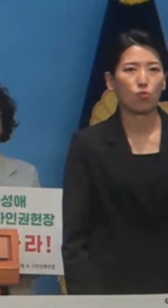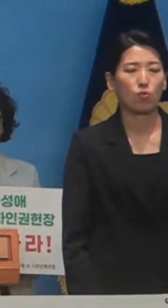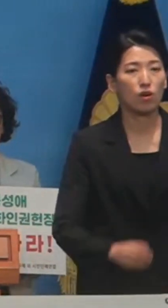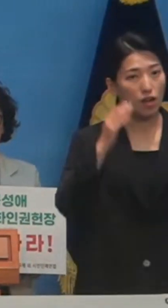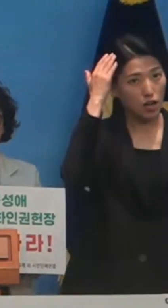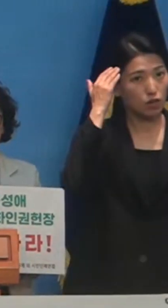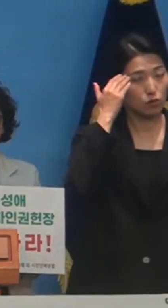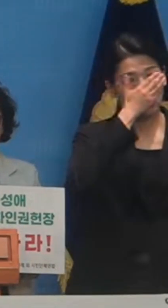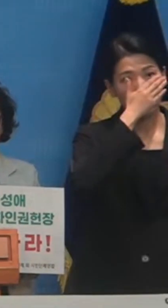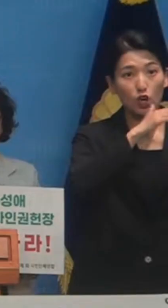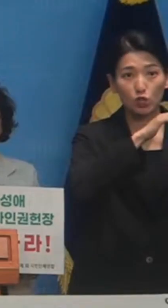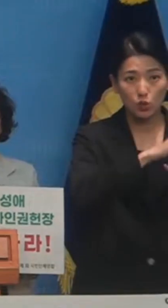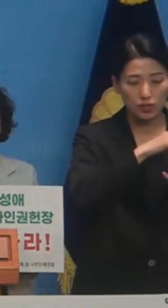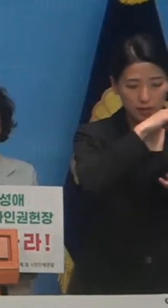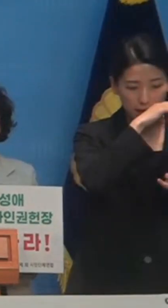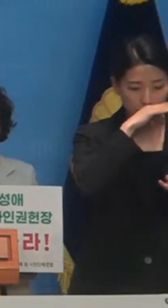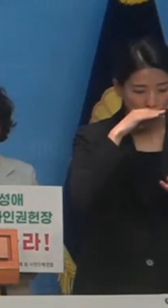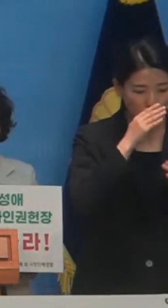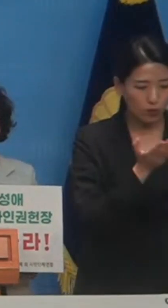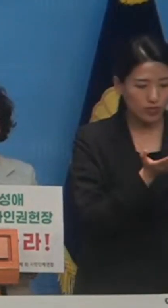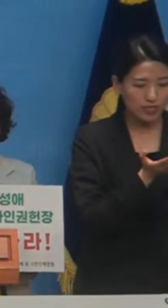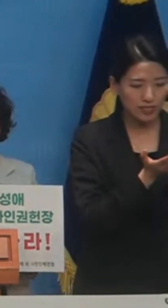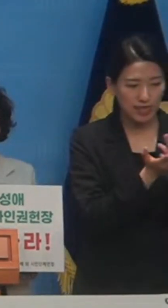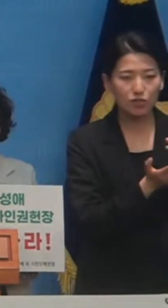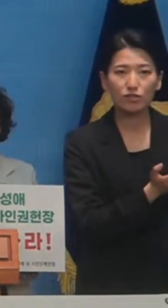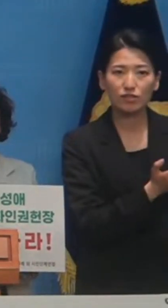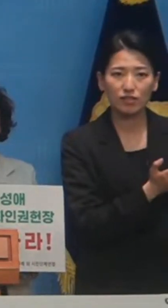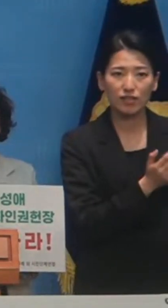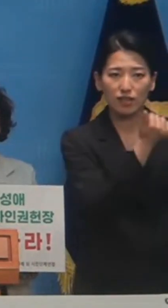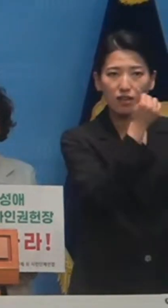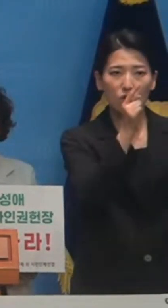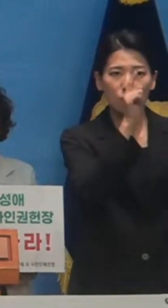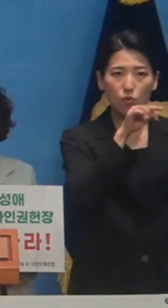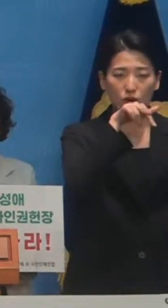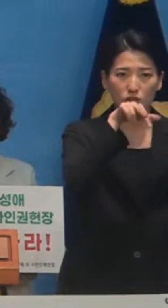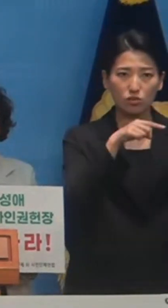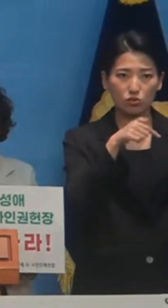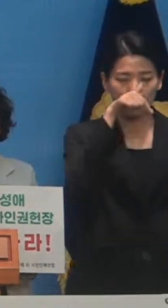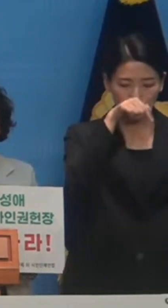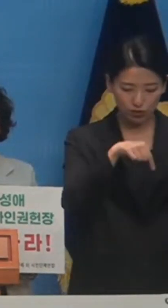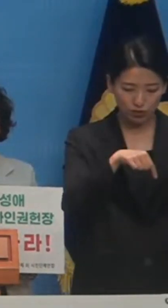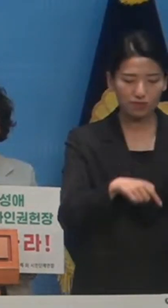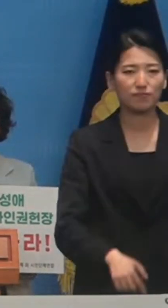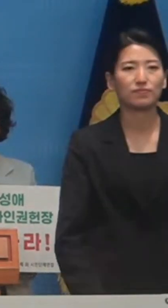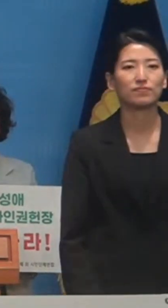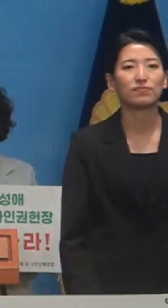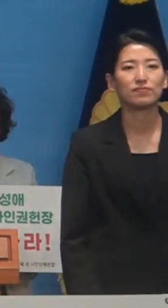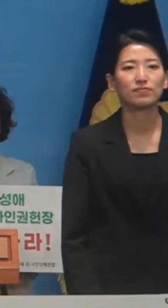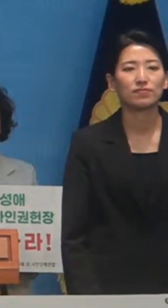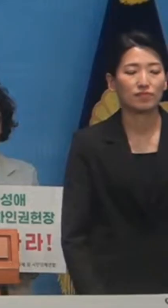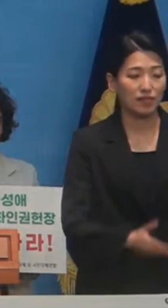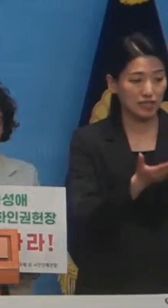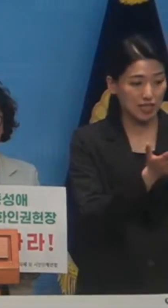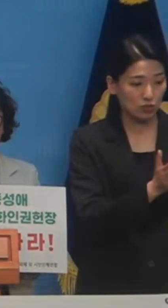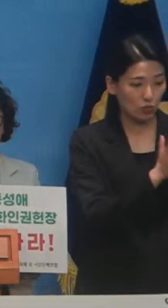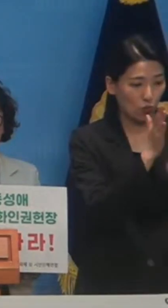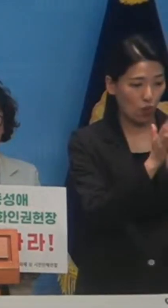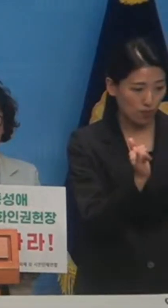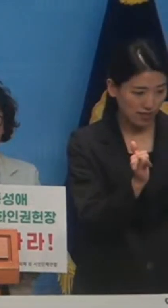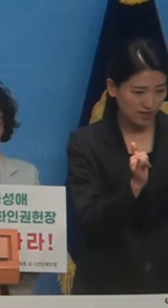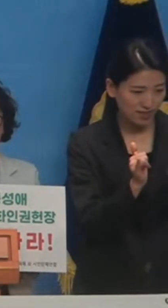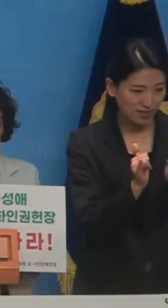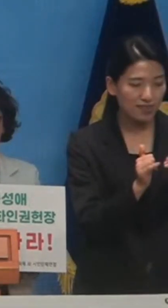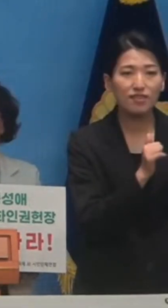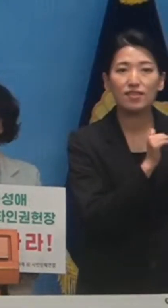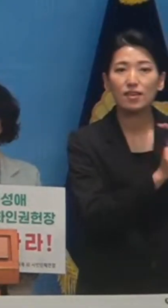한국 청소년 바로 세운 제주연맹 대표이신 황충구 대표님 오셨습니다. 그리고 제주 도민연대 대표인